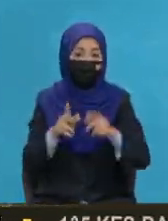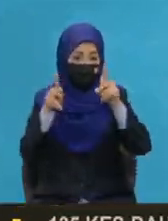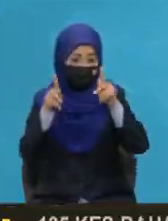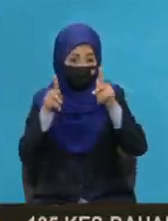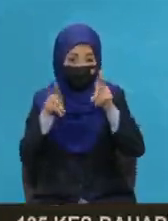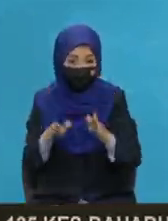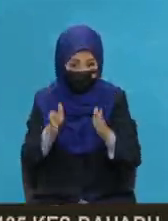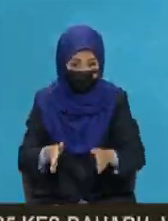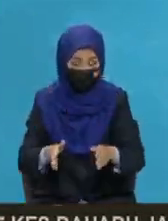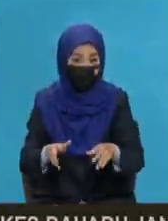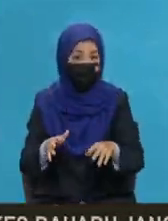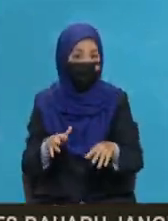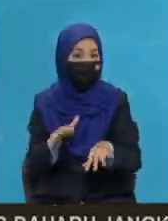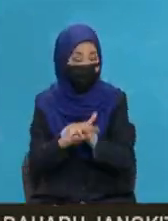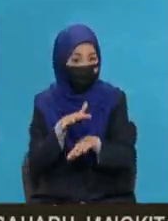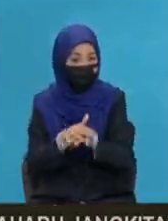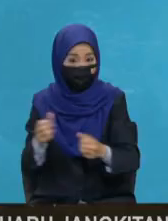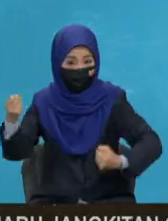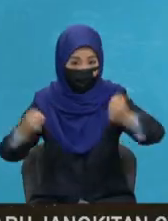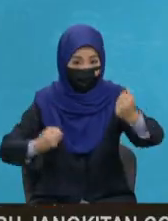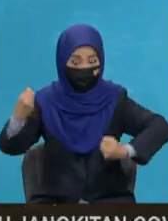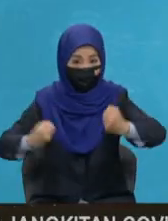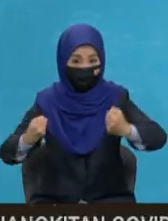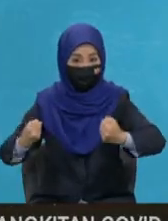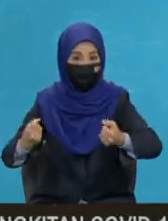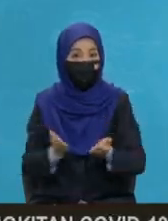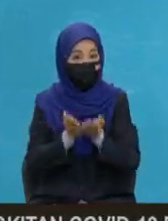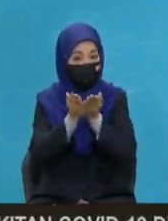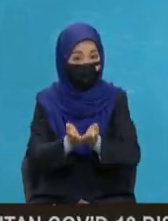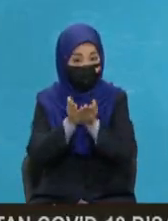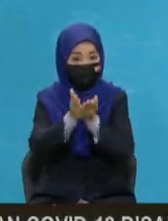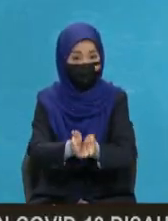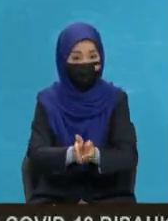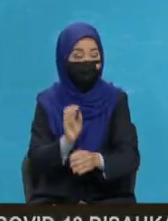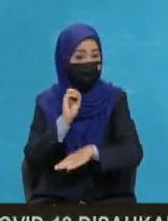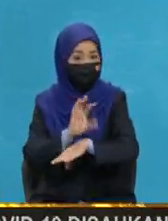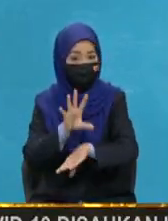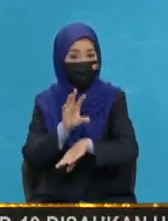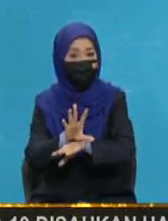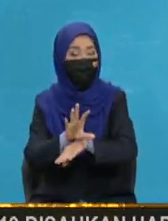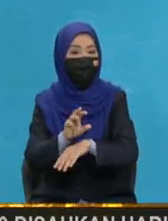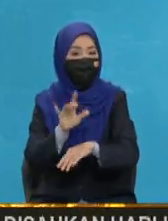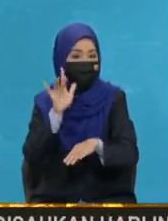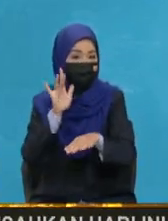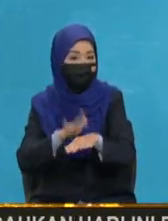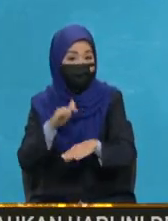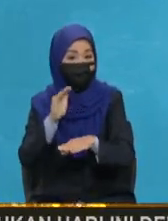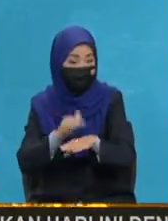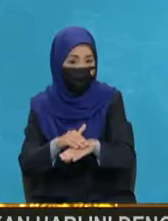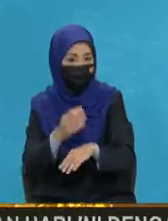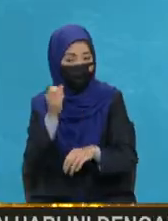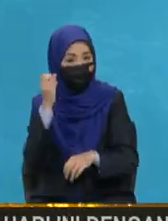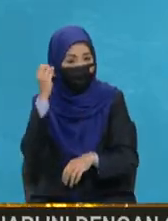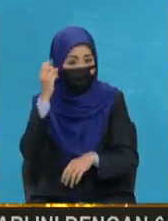orang ramai para pemandu jalan raya termasuk juga para pelaut dinasehatkan supaya sentiasa peka dengan